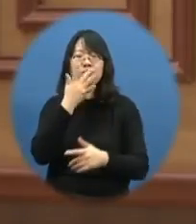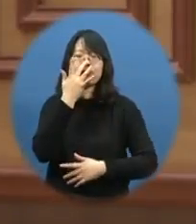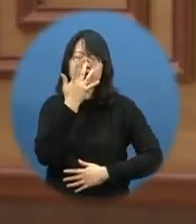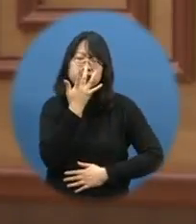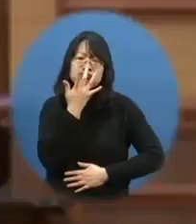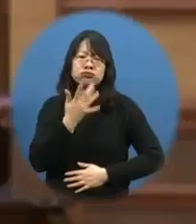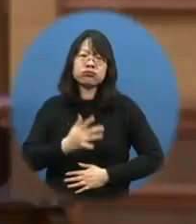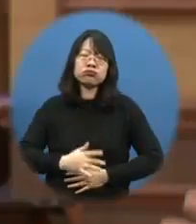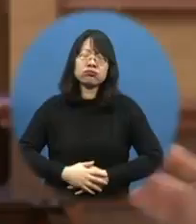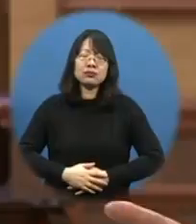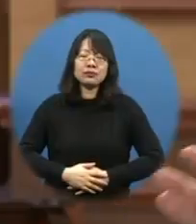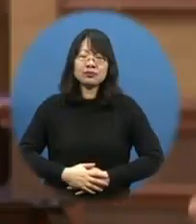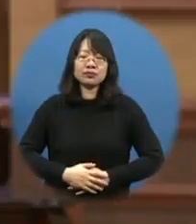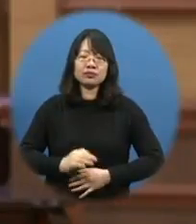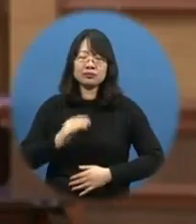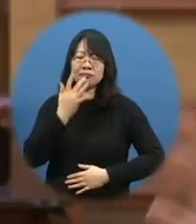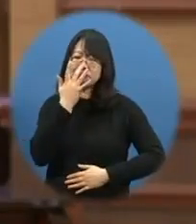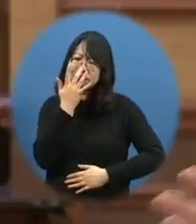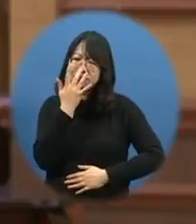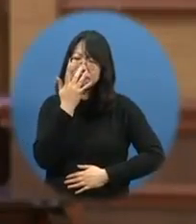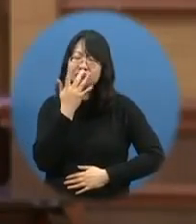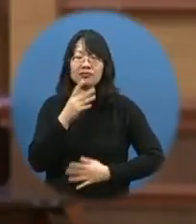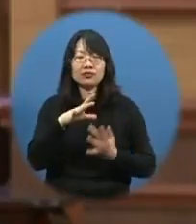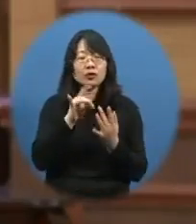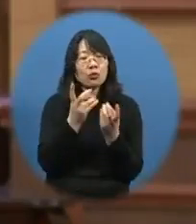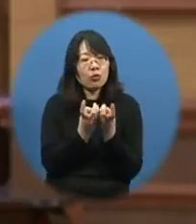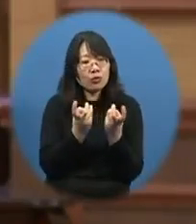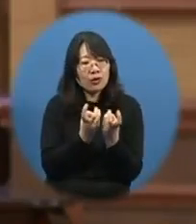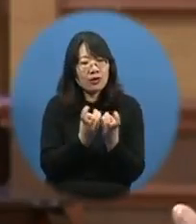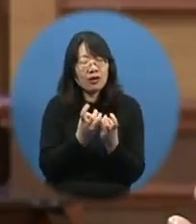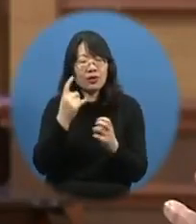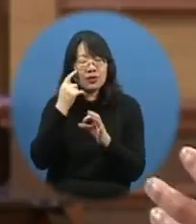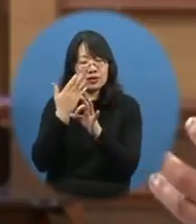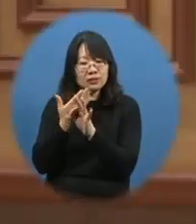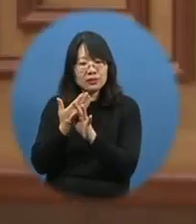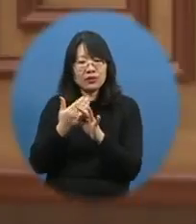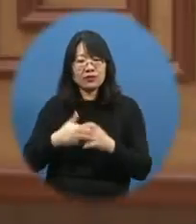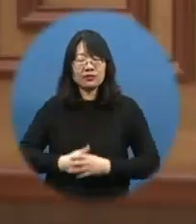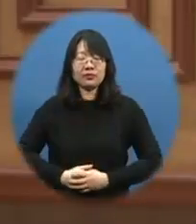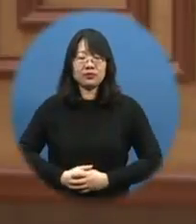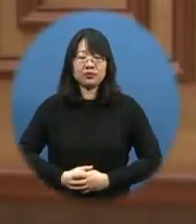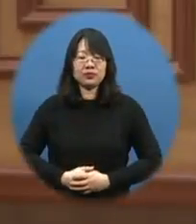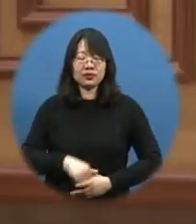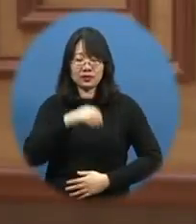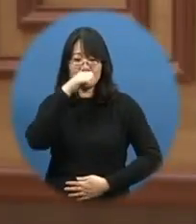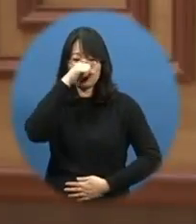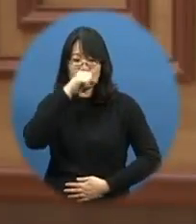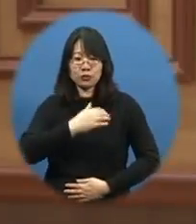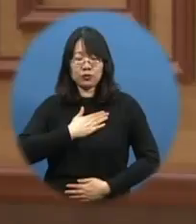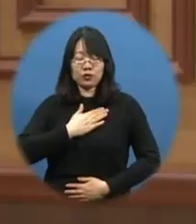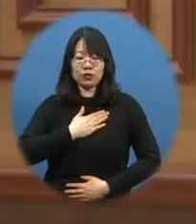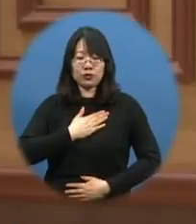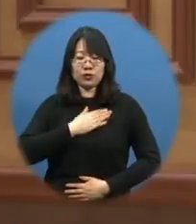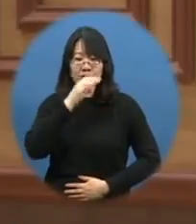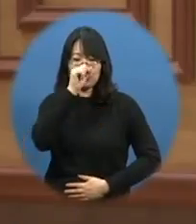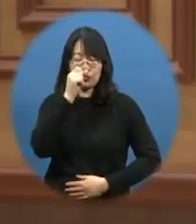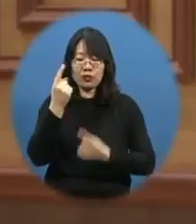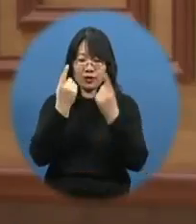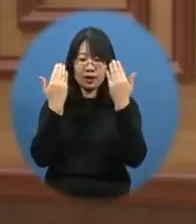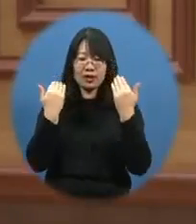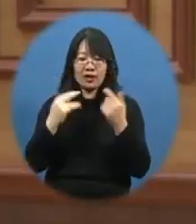못해요. 이해를 못하는 거 어떻게 선발하냐는 것을 예. 왜 그 좋은 우리가 말하는 좋은